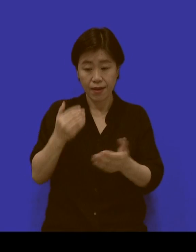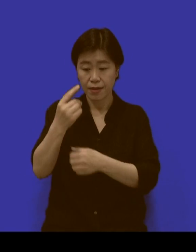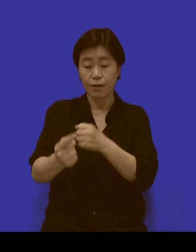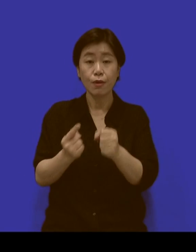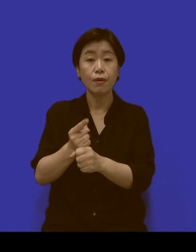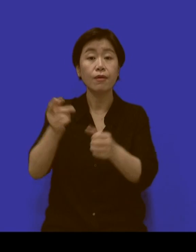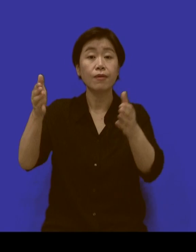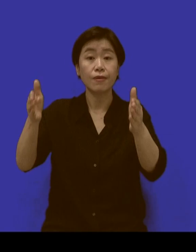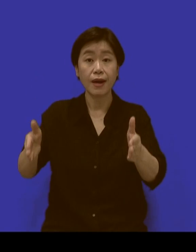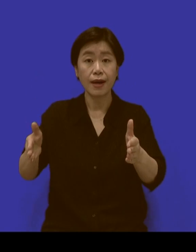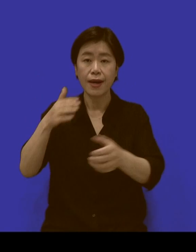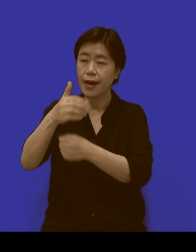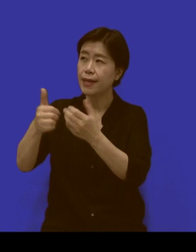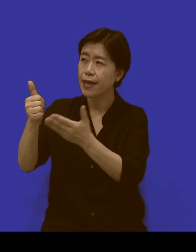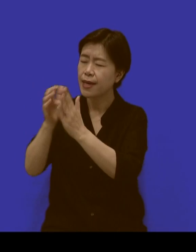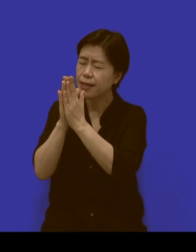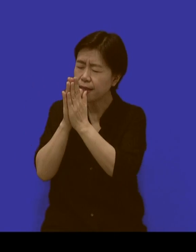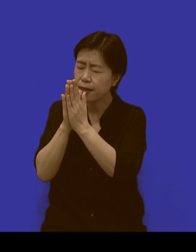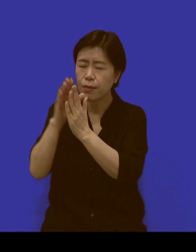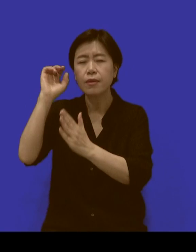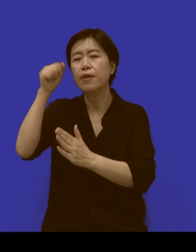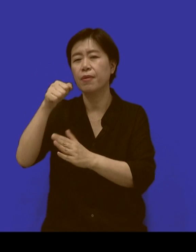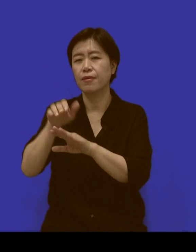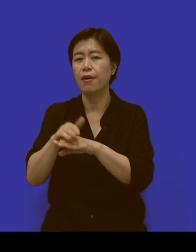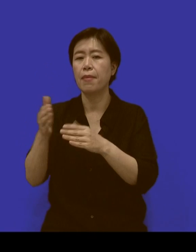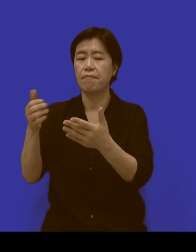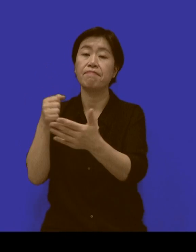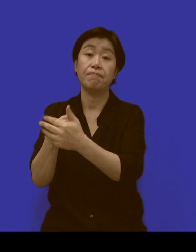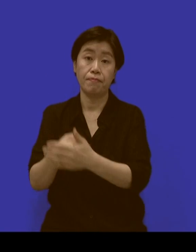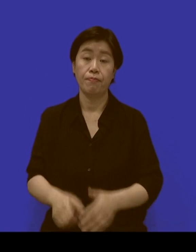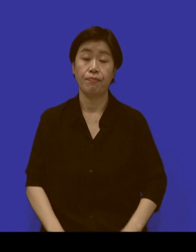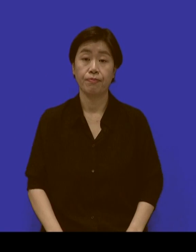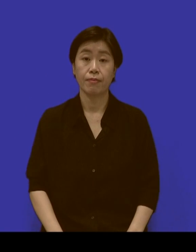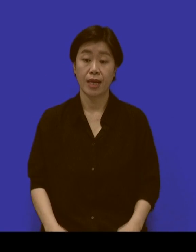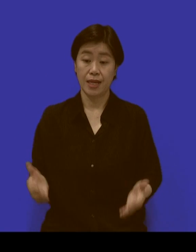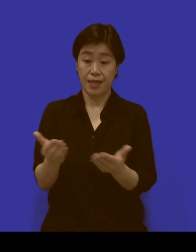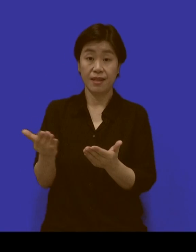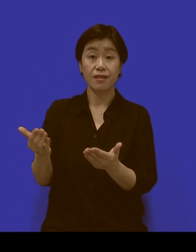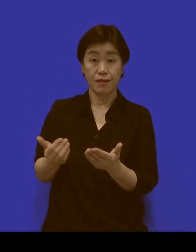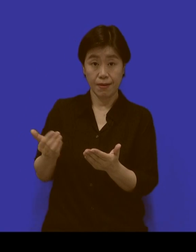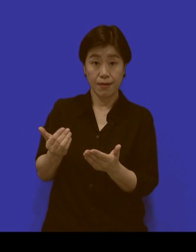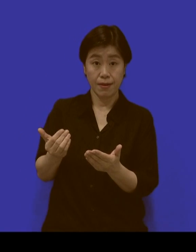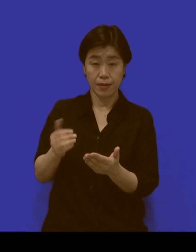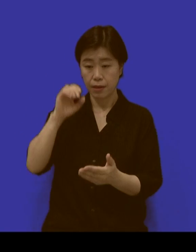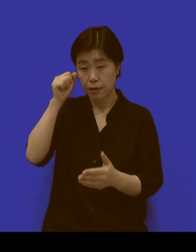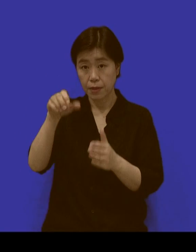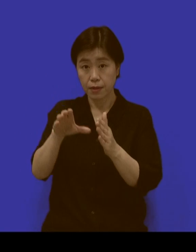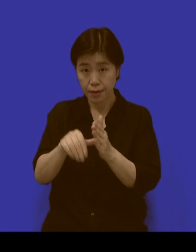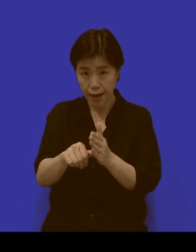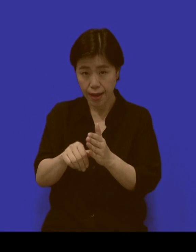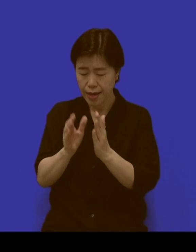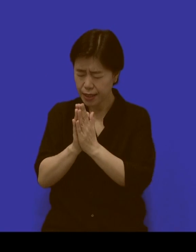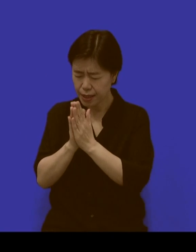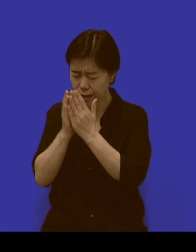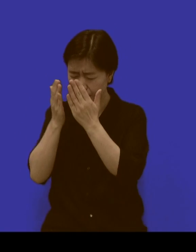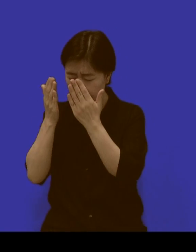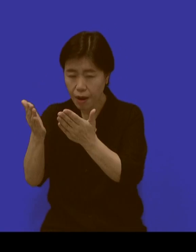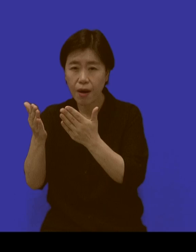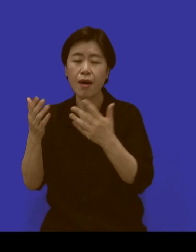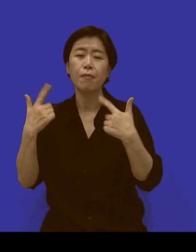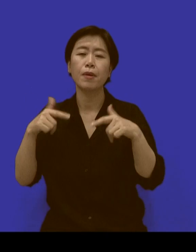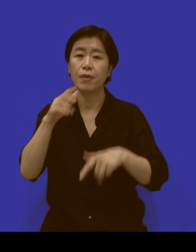정말 아침에 걸어서 교회에 가서 새벽에 항상 주님께 부르짖었죠. 그리고 또 누가 뭐 금식 기도가 좋대더라 그러면